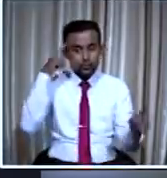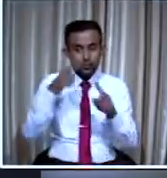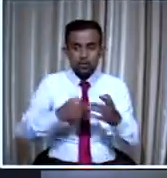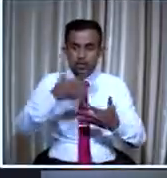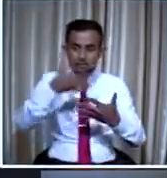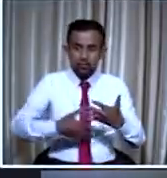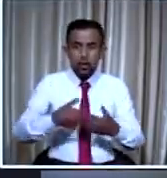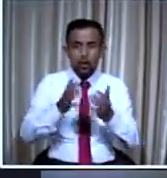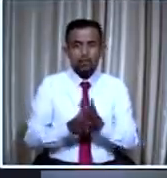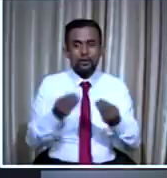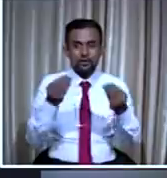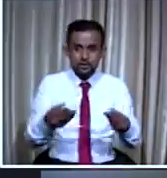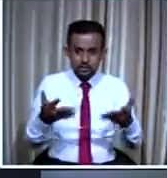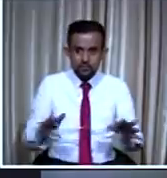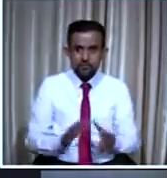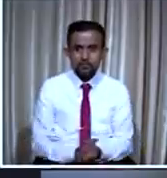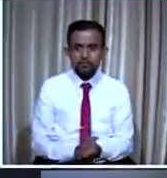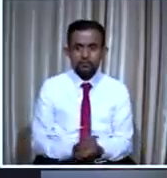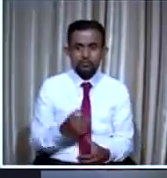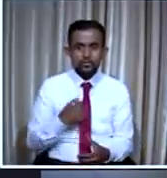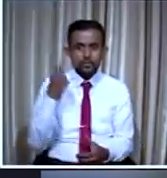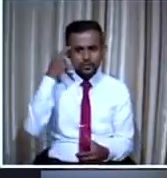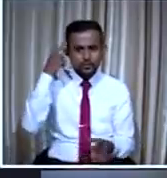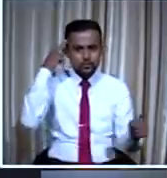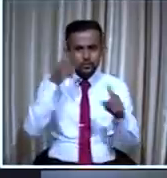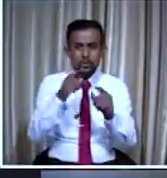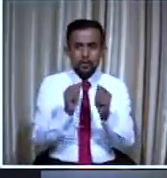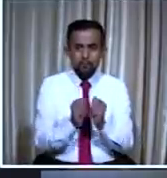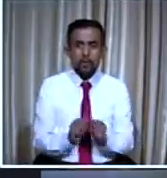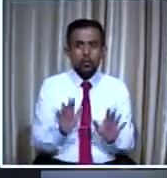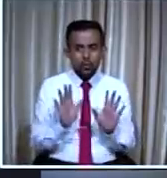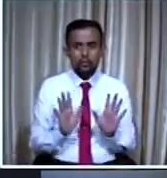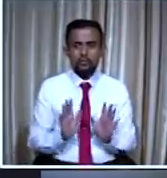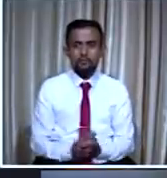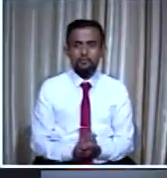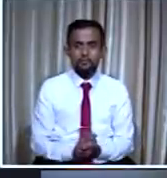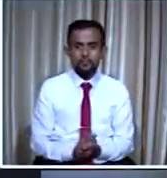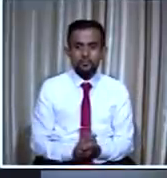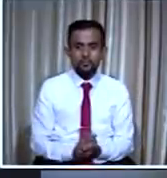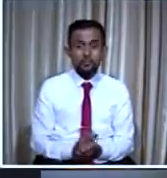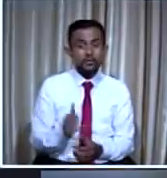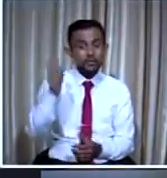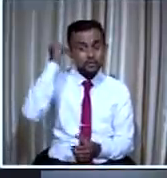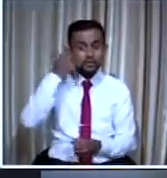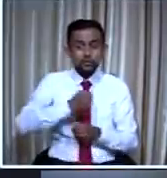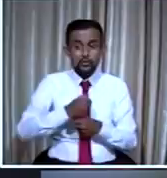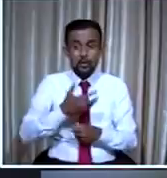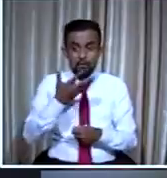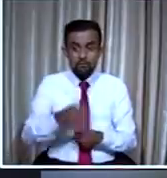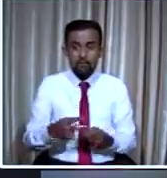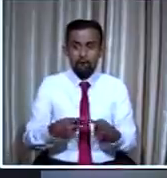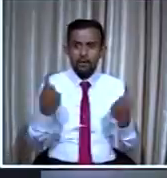රිපෝට් එකක් සියලු දීලා තියෙනවා. මං හිතන්නේ මේ පිළිබඳ ඒ විදිහට වැඩ කරන්න ඕනේ. ඒ කාලේ රජය තිබුණේ